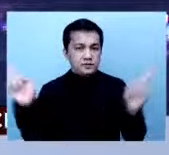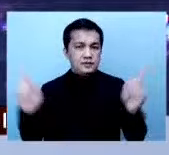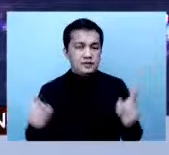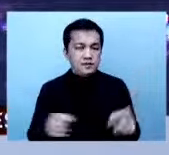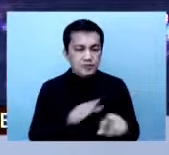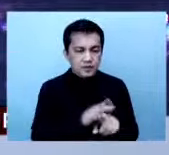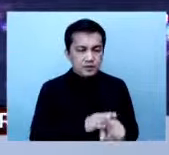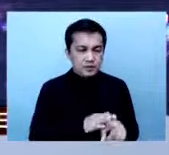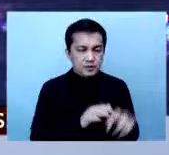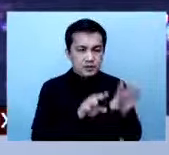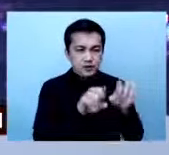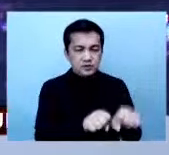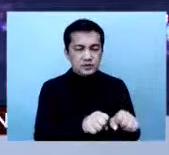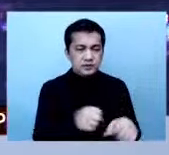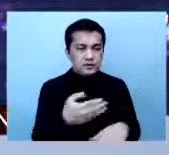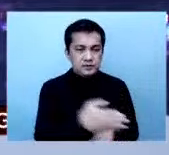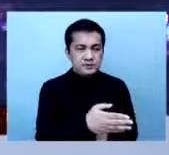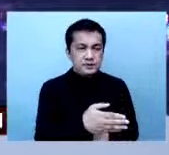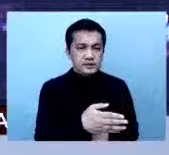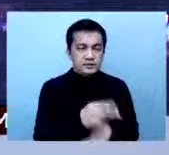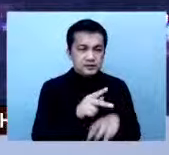na huli ng isda sa